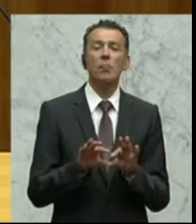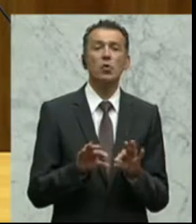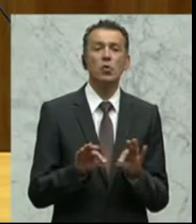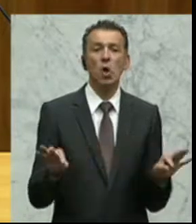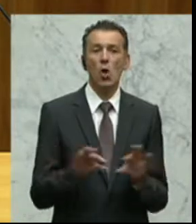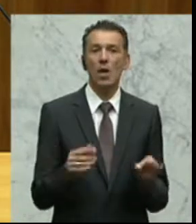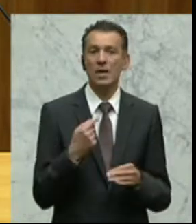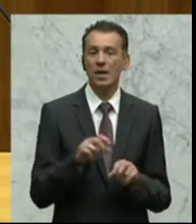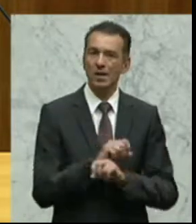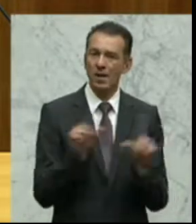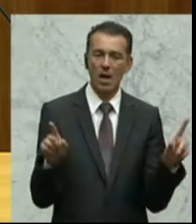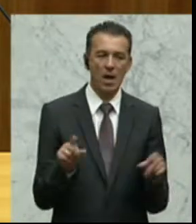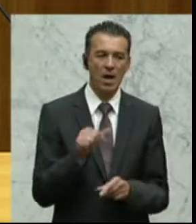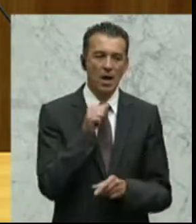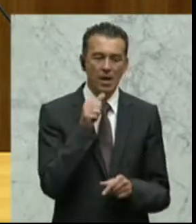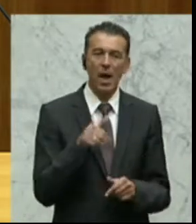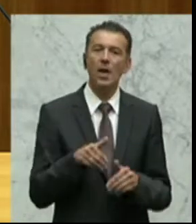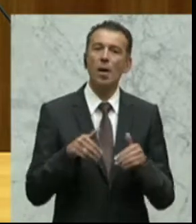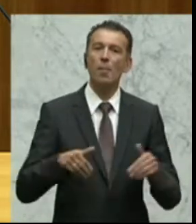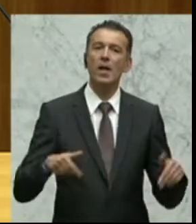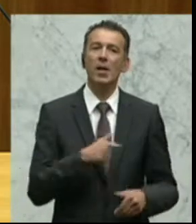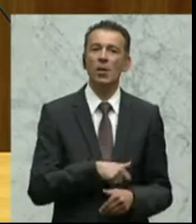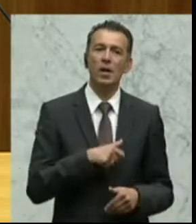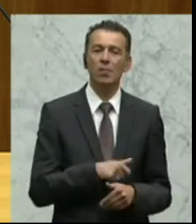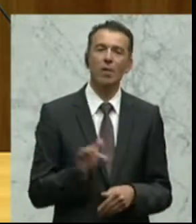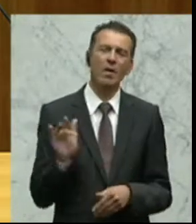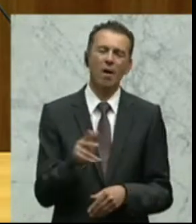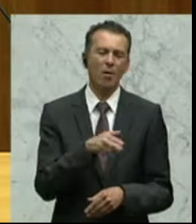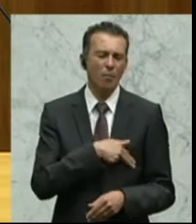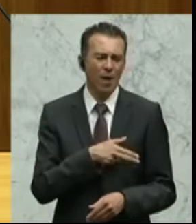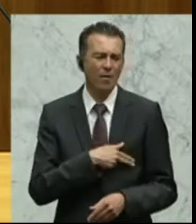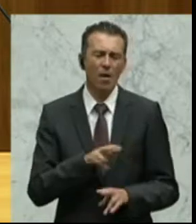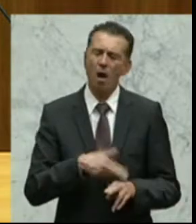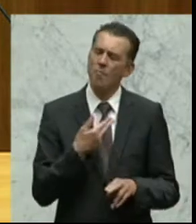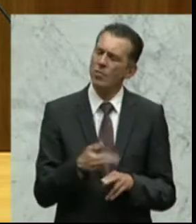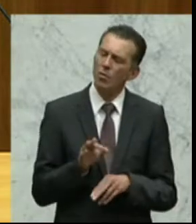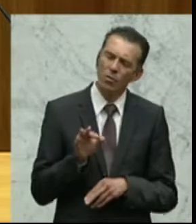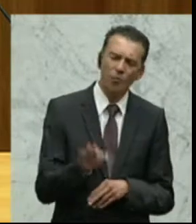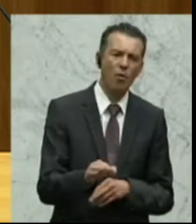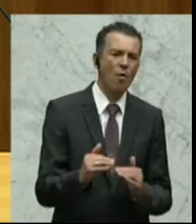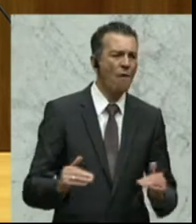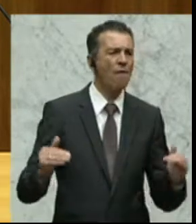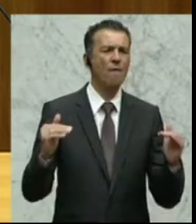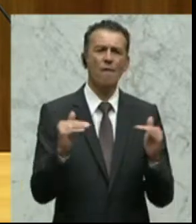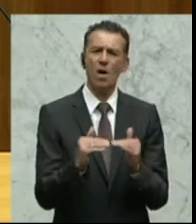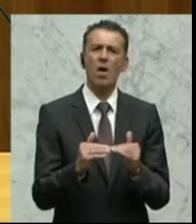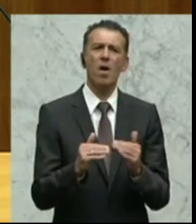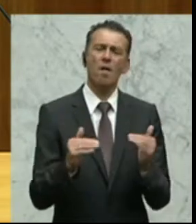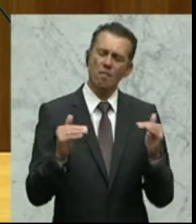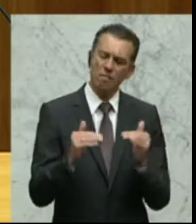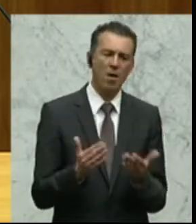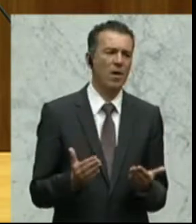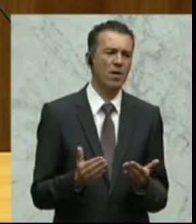sind keine Millionärspartei gegen Privilegien, absolut für Fairheit, für Fairness im